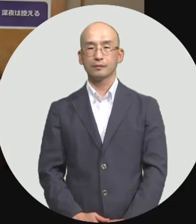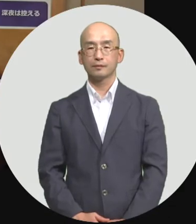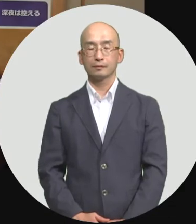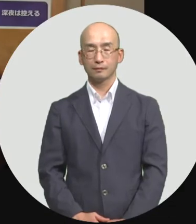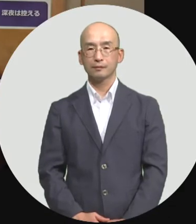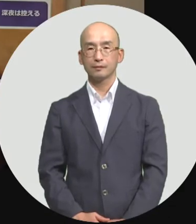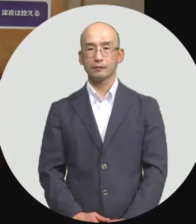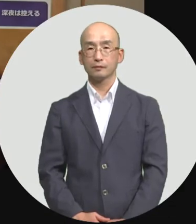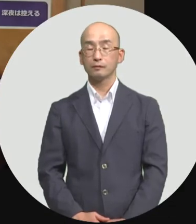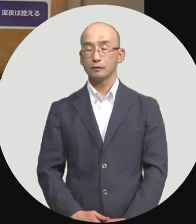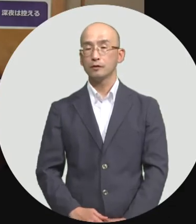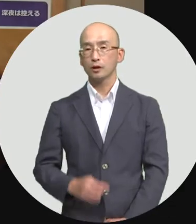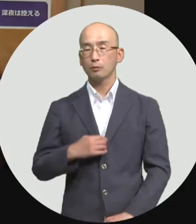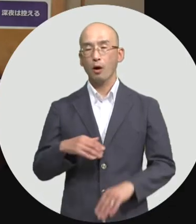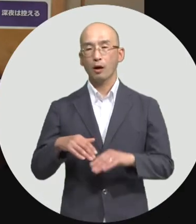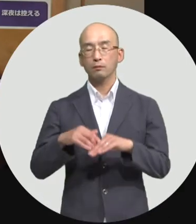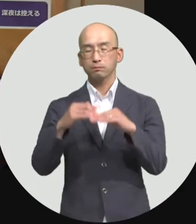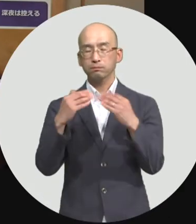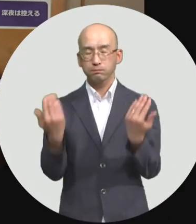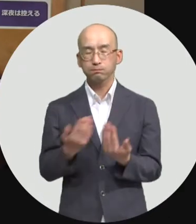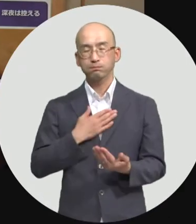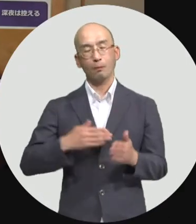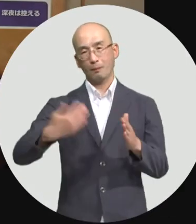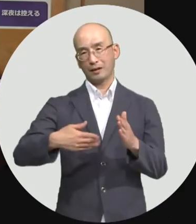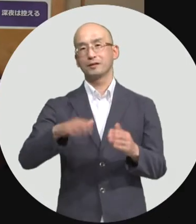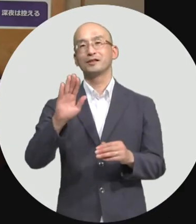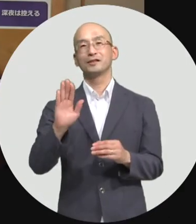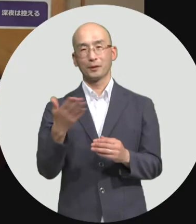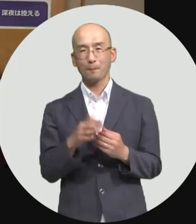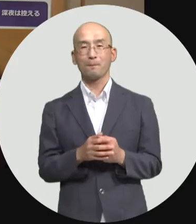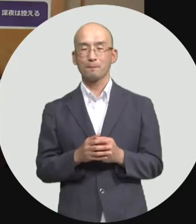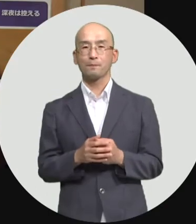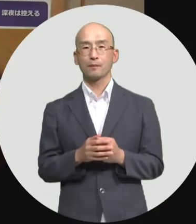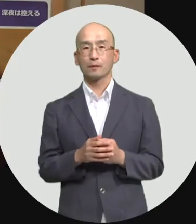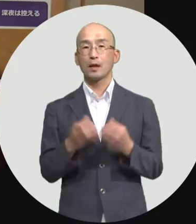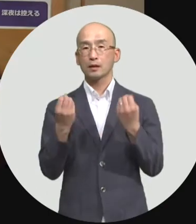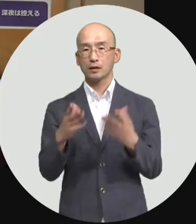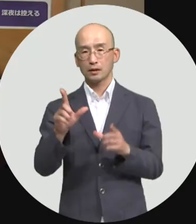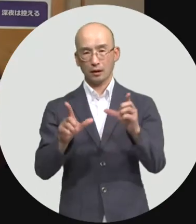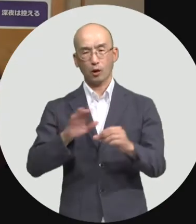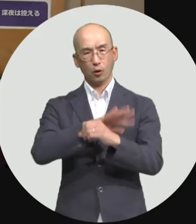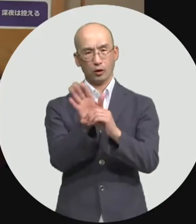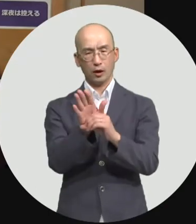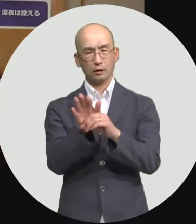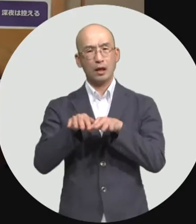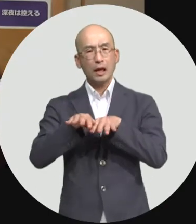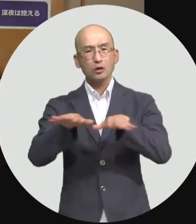ということで、私も完全に理解しているわけじゃないんですけれども、まあ、新型コロナウイルスの影響で